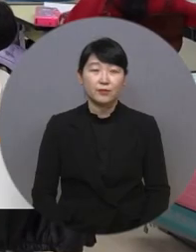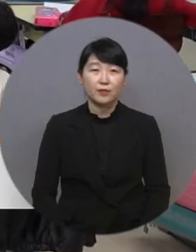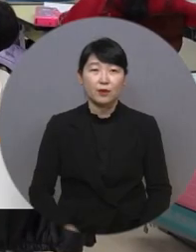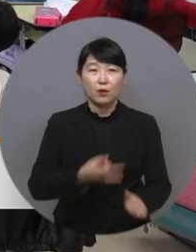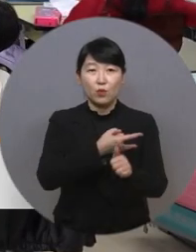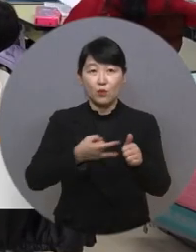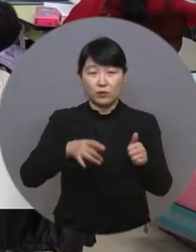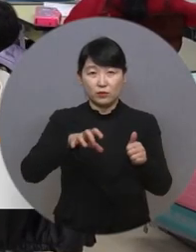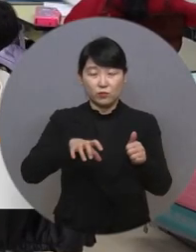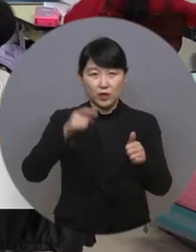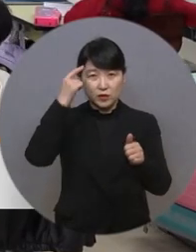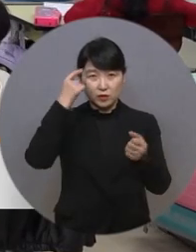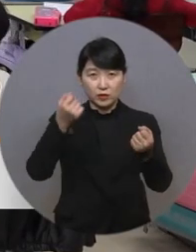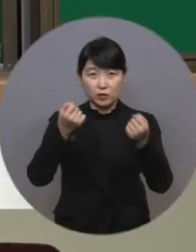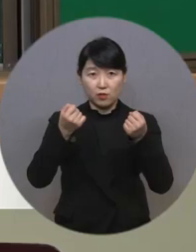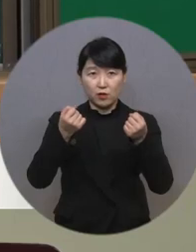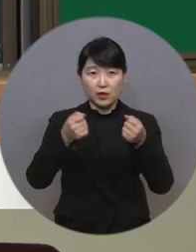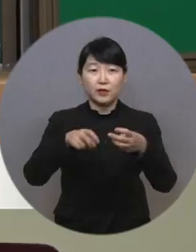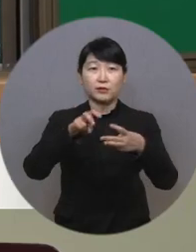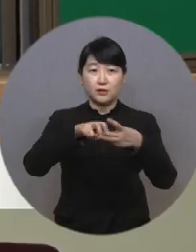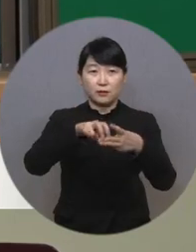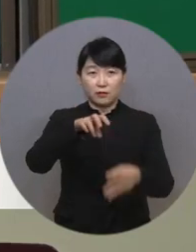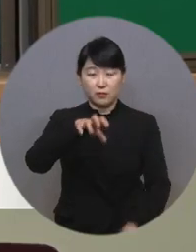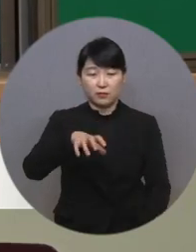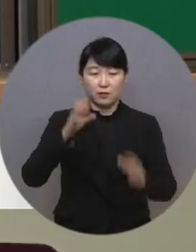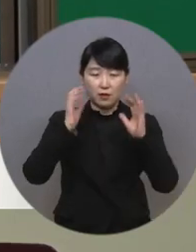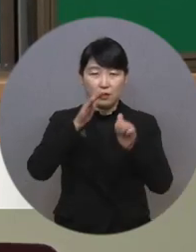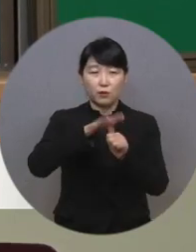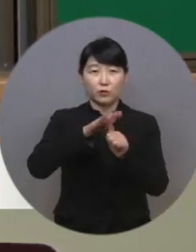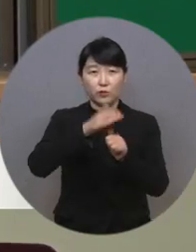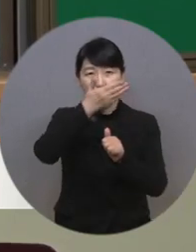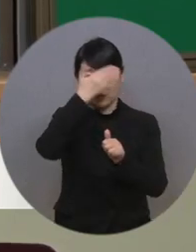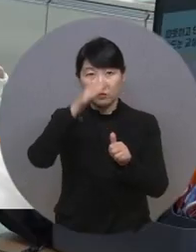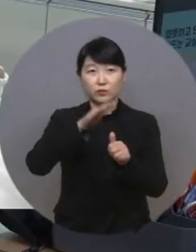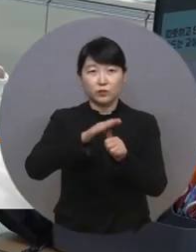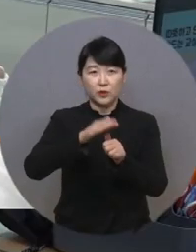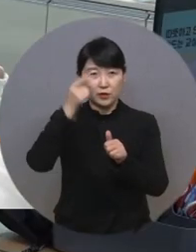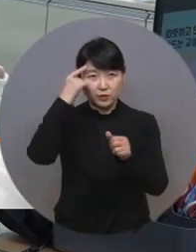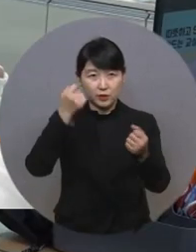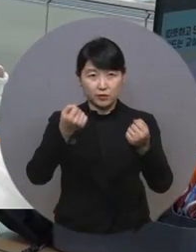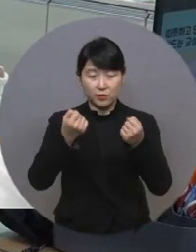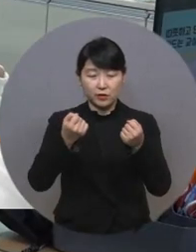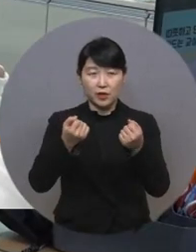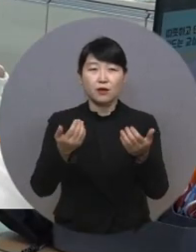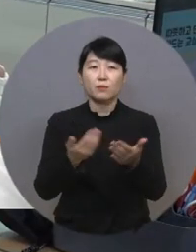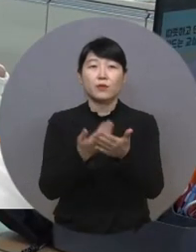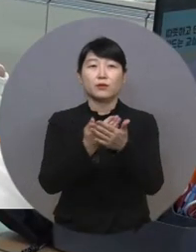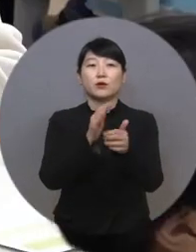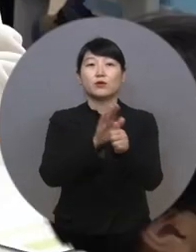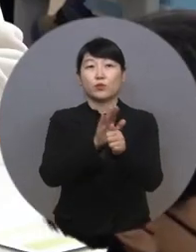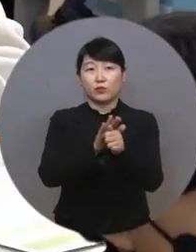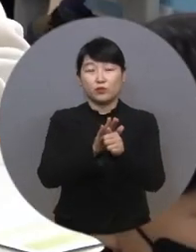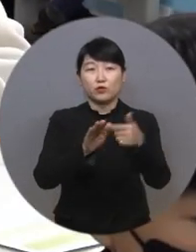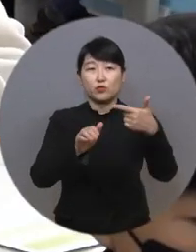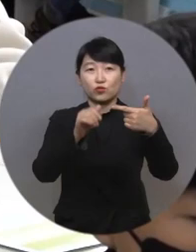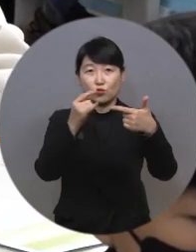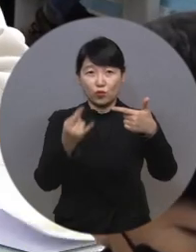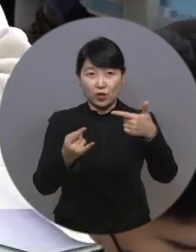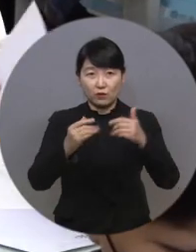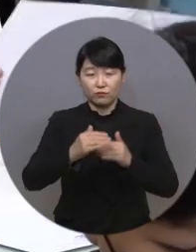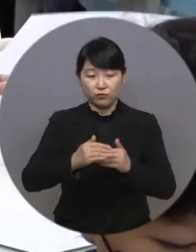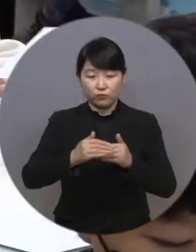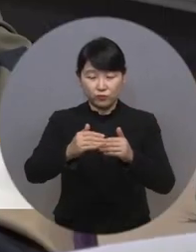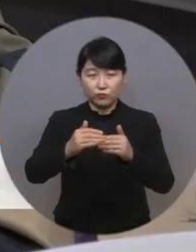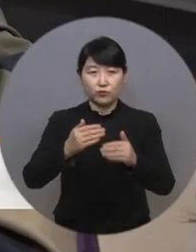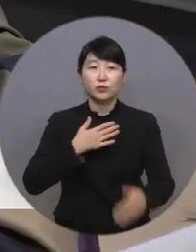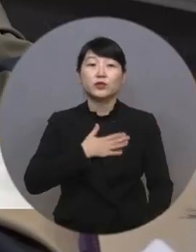횡성군 정신건강복지센터에서 아동청소년 정신건강 증진 사업의 일환으로 총 6회 과정으로 진행한 정서